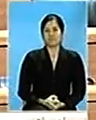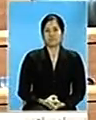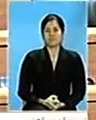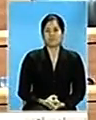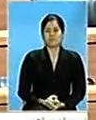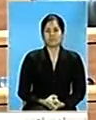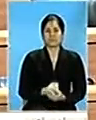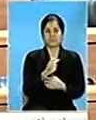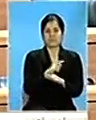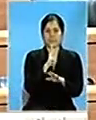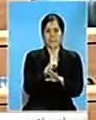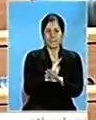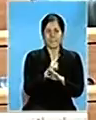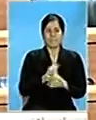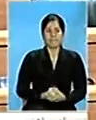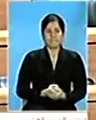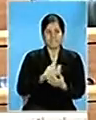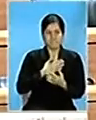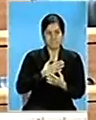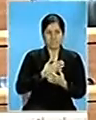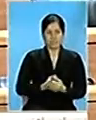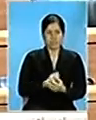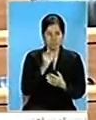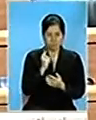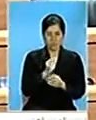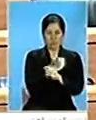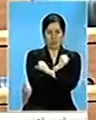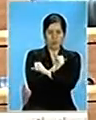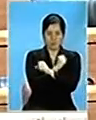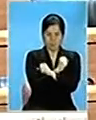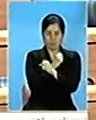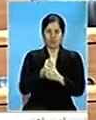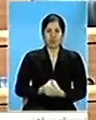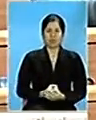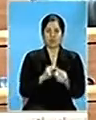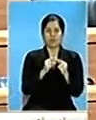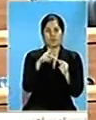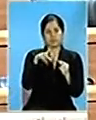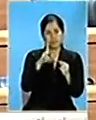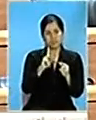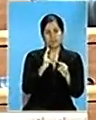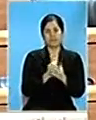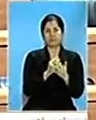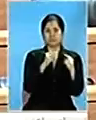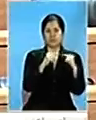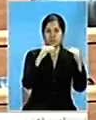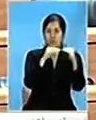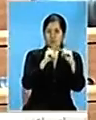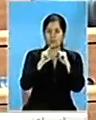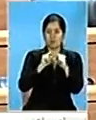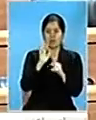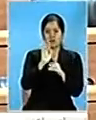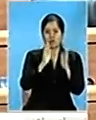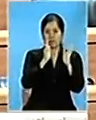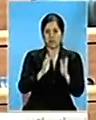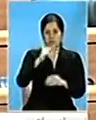านครับผมย่อมรักษาพิทักษ์ปกป้องผลประโยชน์ในสิทธิเสรีภาพของพี่น้อง